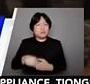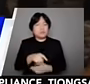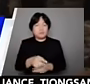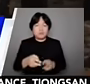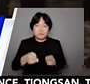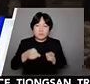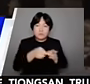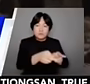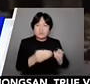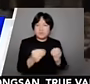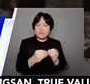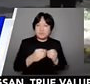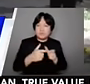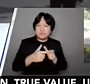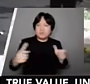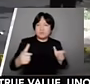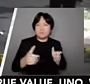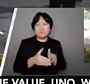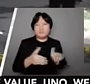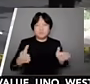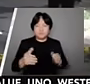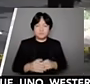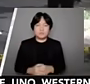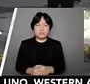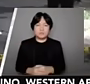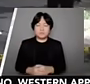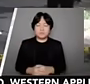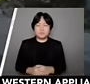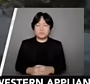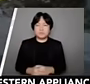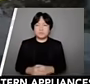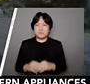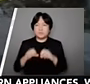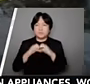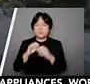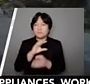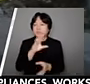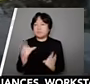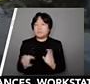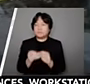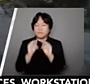bagong arko. Bea Pinlac, nagbabalita para sa GMA Integrated News.